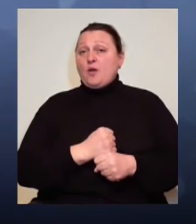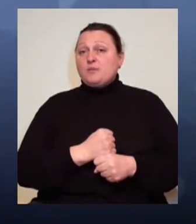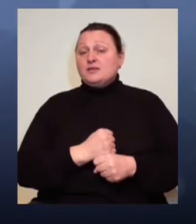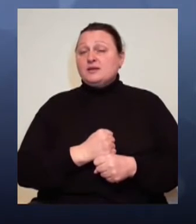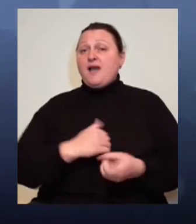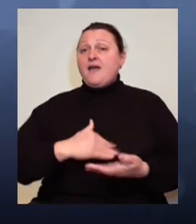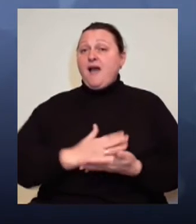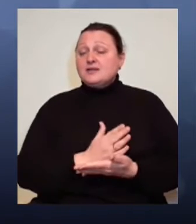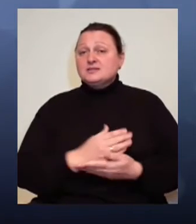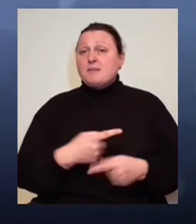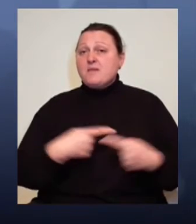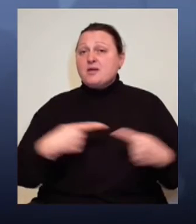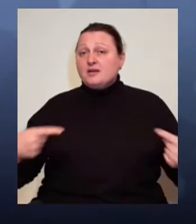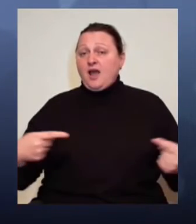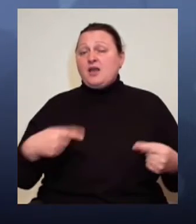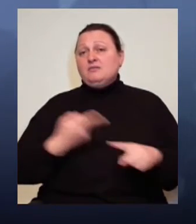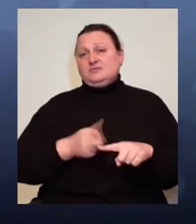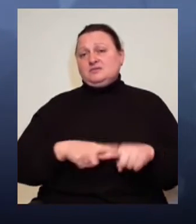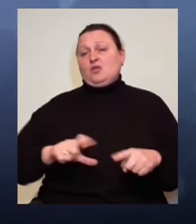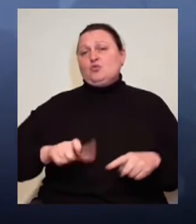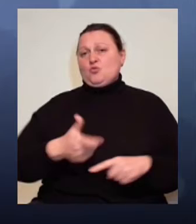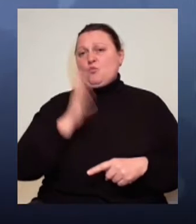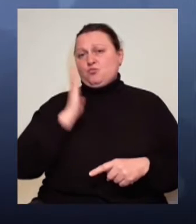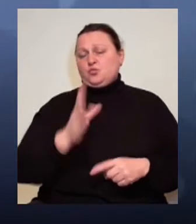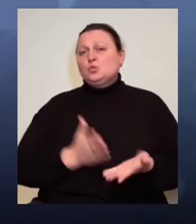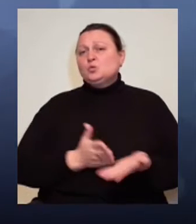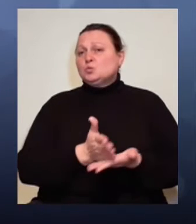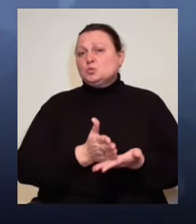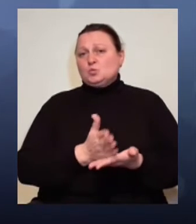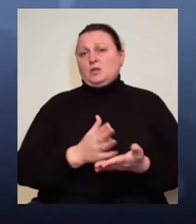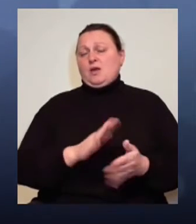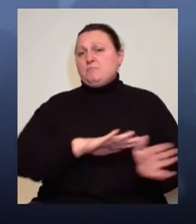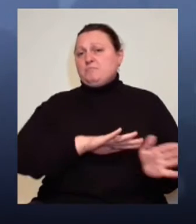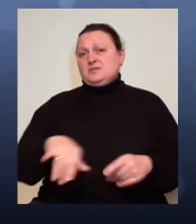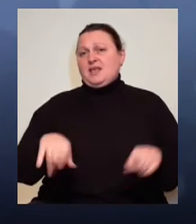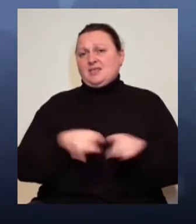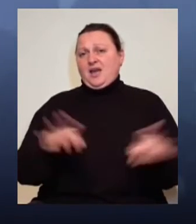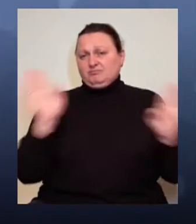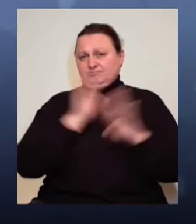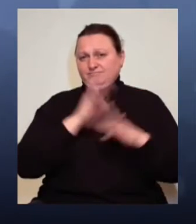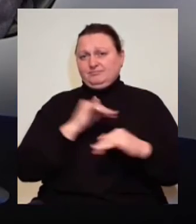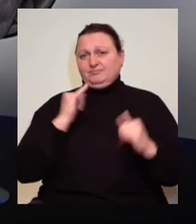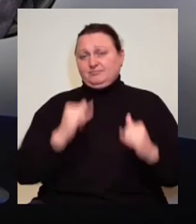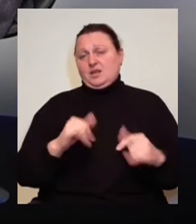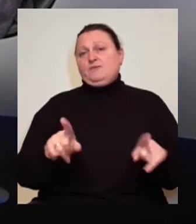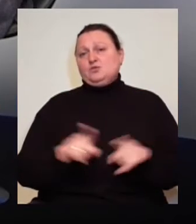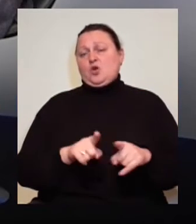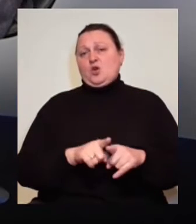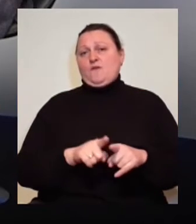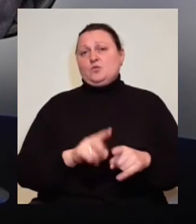якісних матеріалів, то ці дороги будуть служити навіть після таких суворих зим.